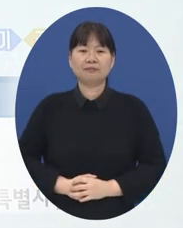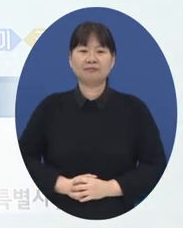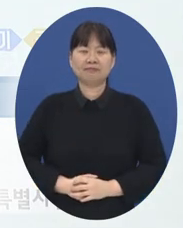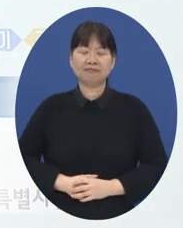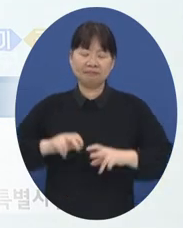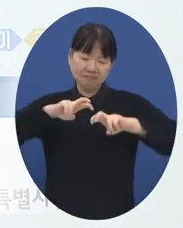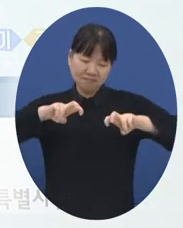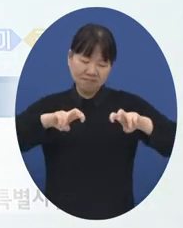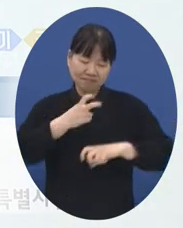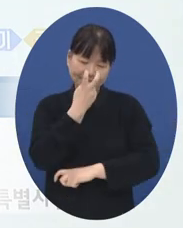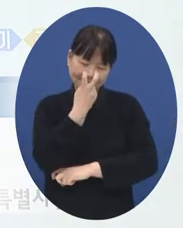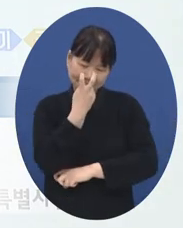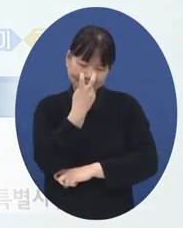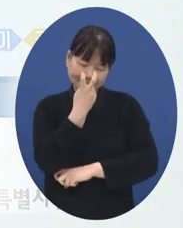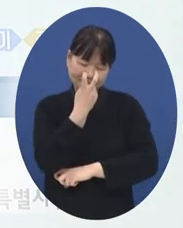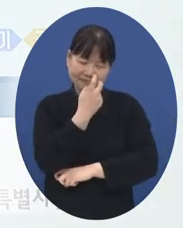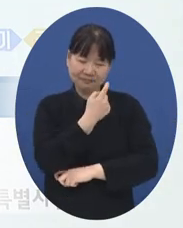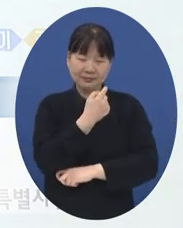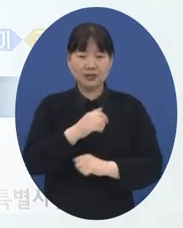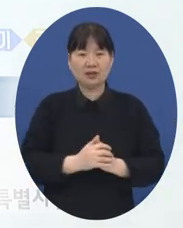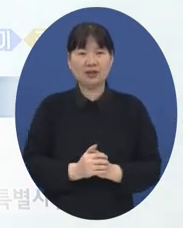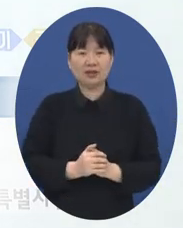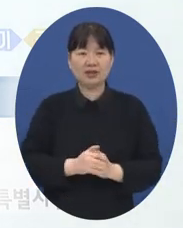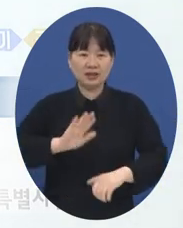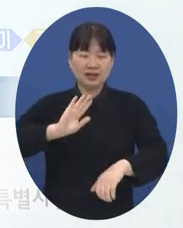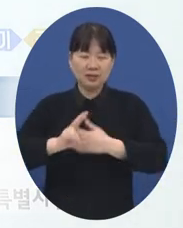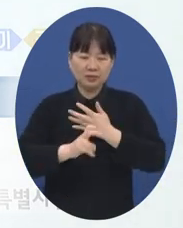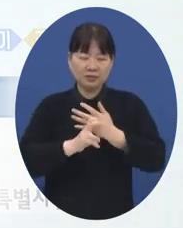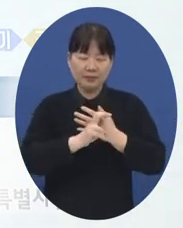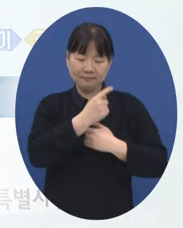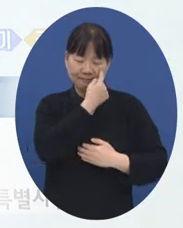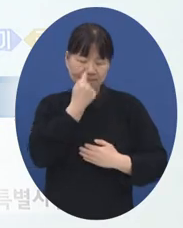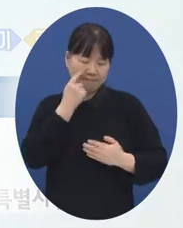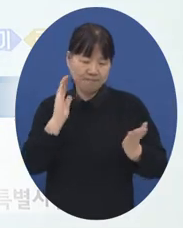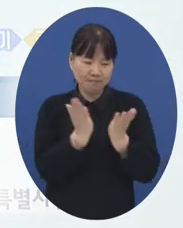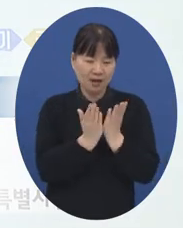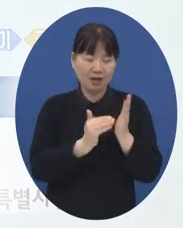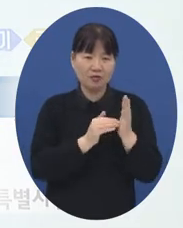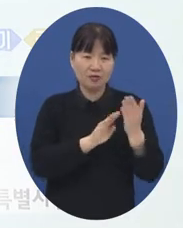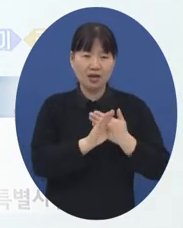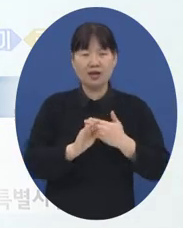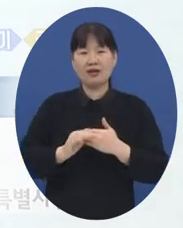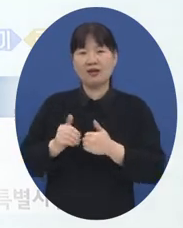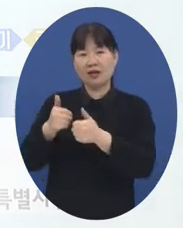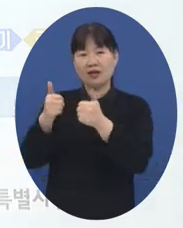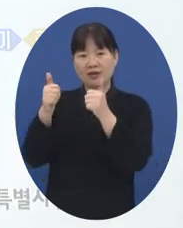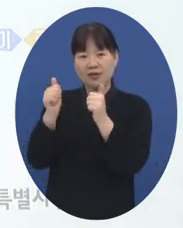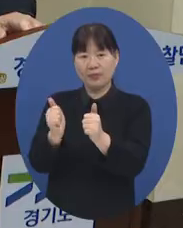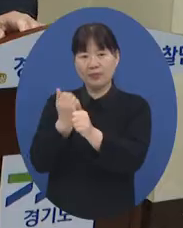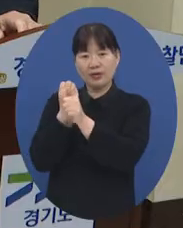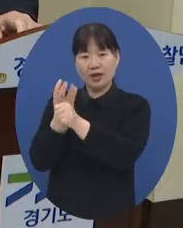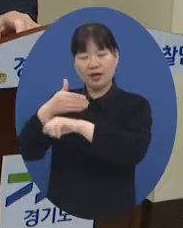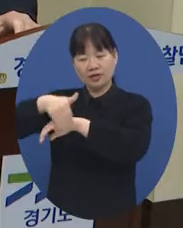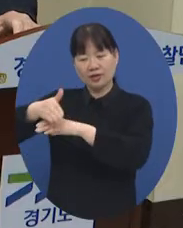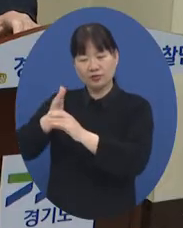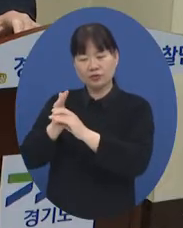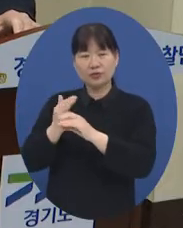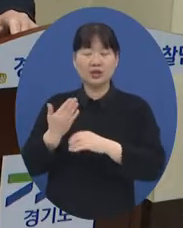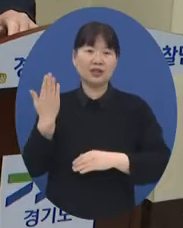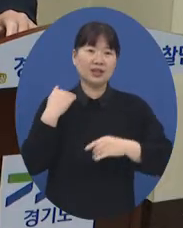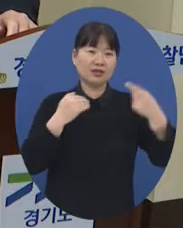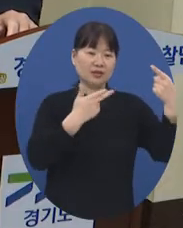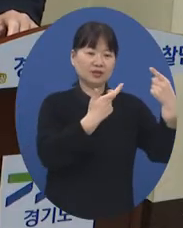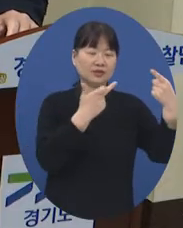수사를 하고 혐의를 입증한 후에 검찰에 송치를 할 예정입니다. 지난